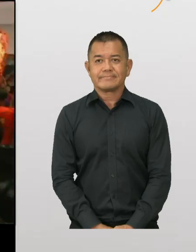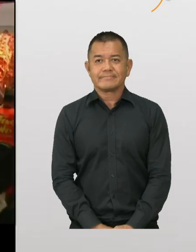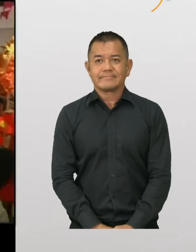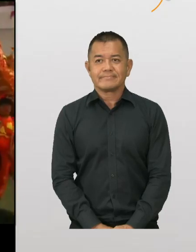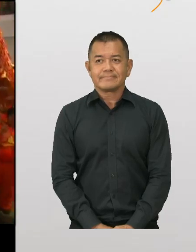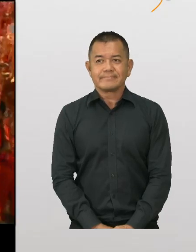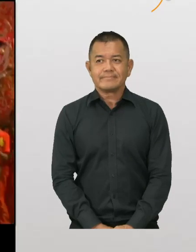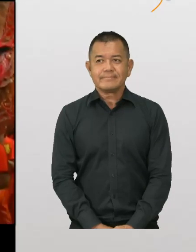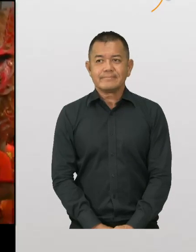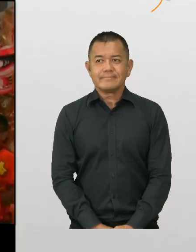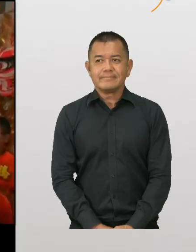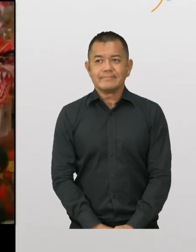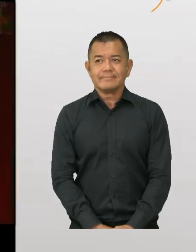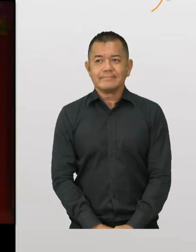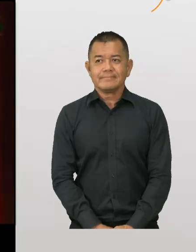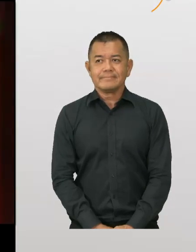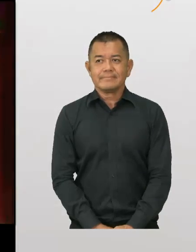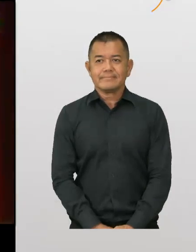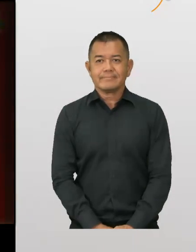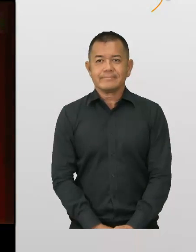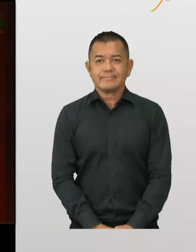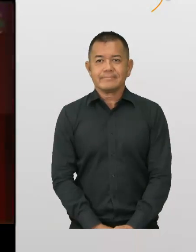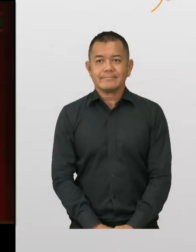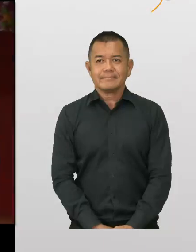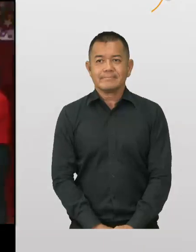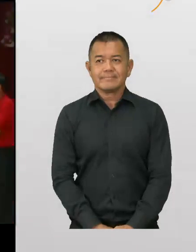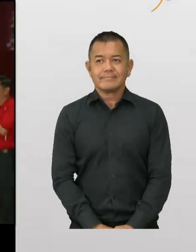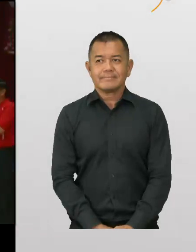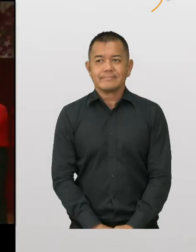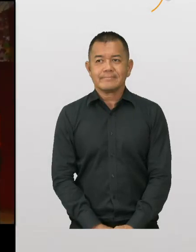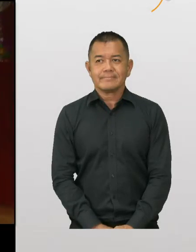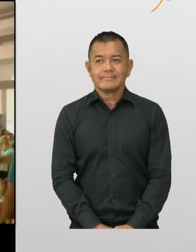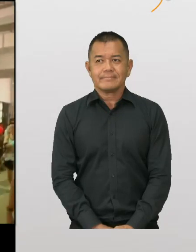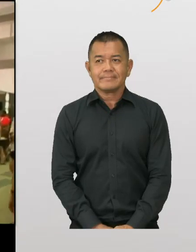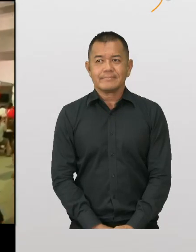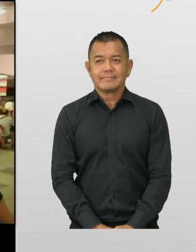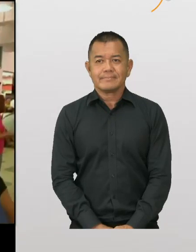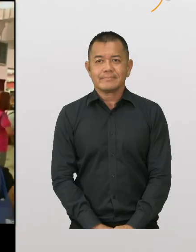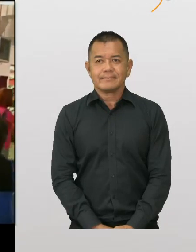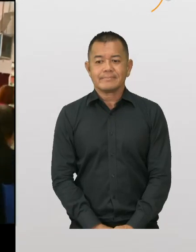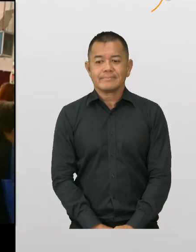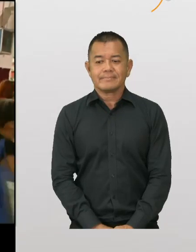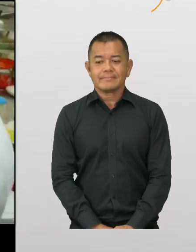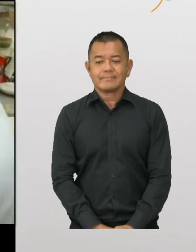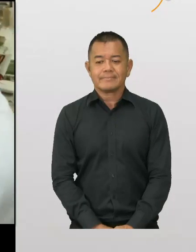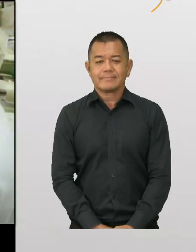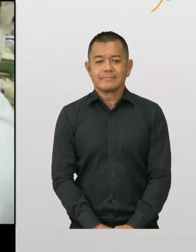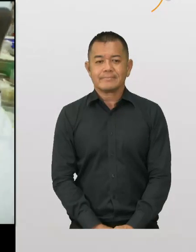2015年8月6号开幕的慈园，也是20座新一代小贩中心里最先落成启用的新气